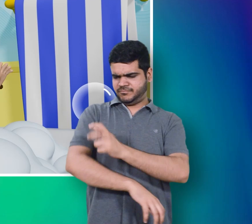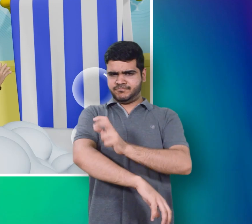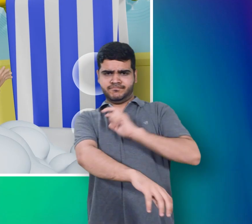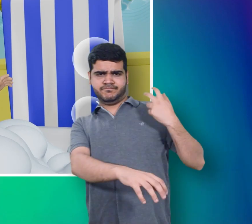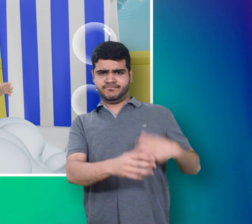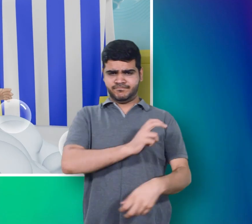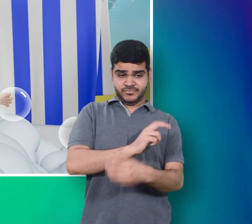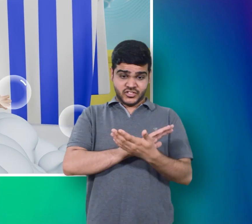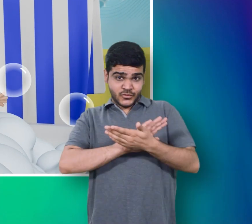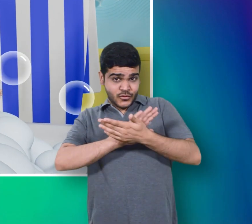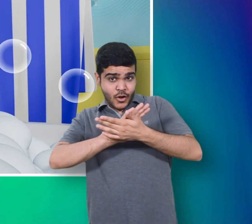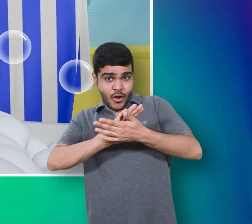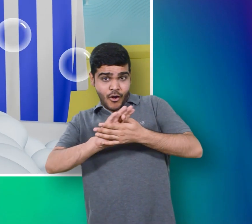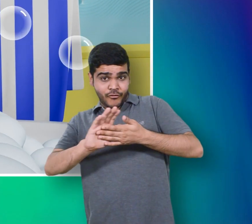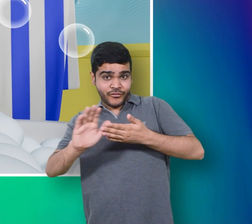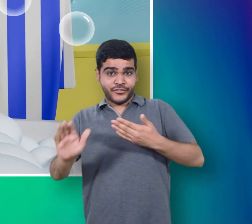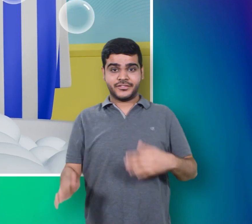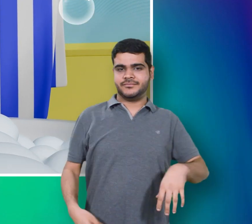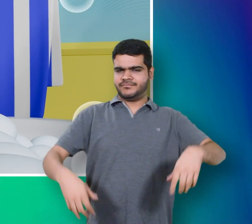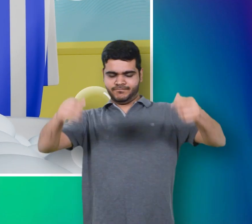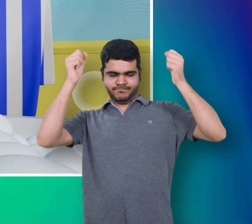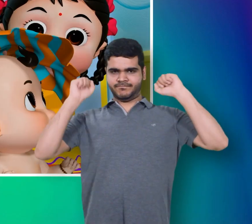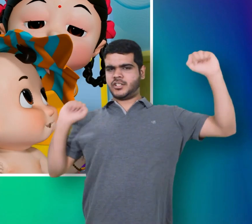मैल हटाओ साबुन मलकर,